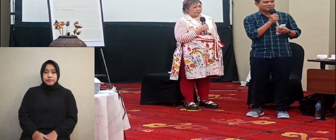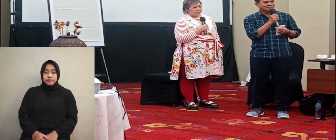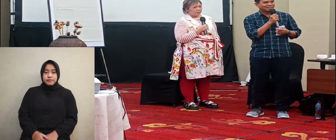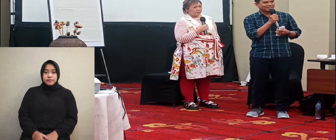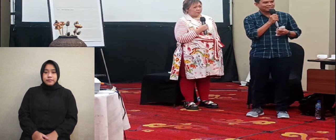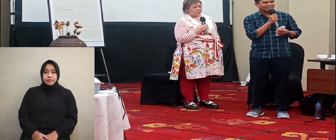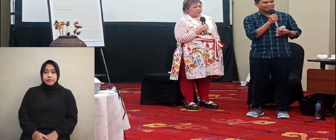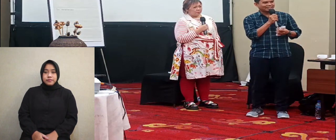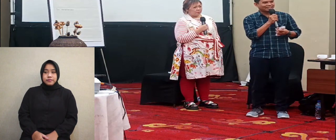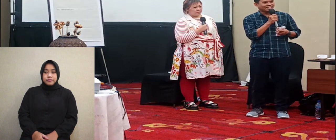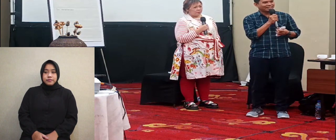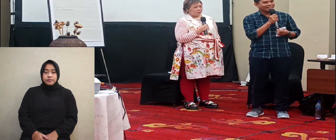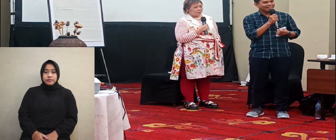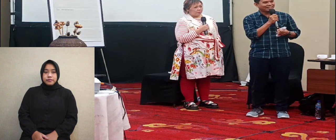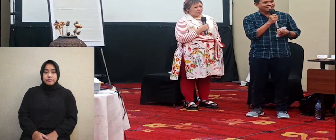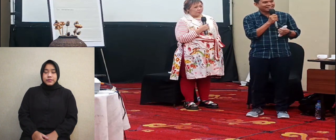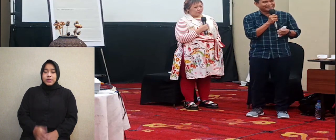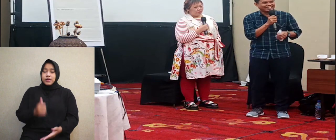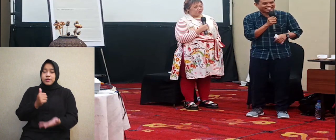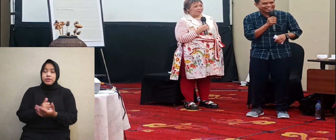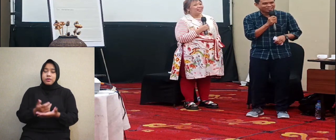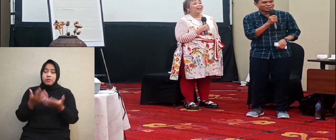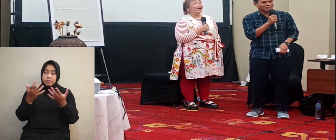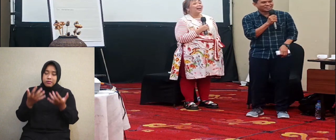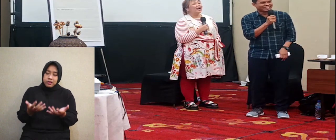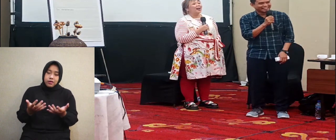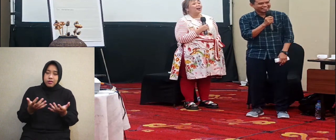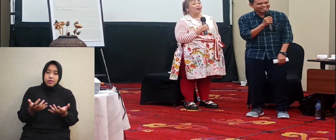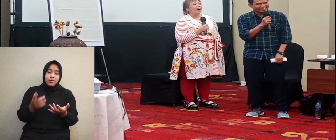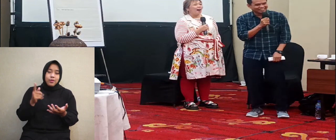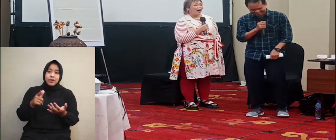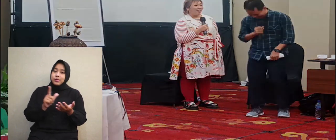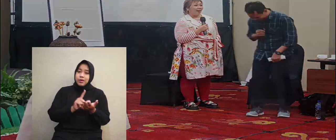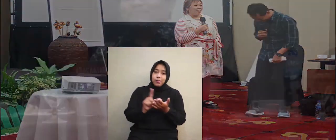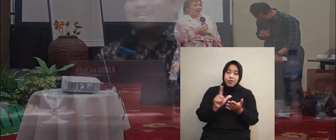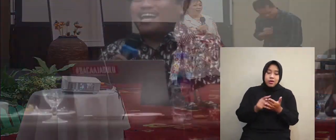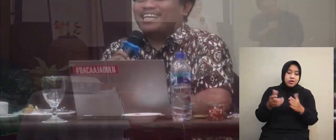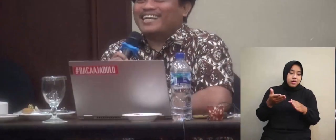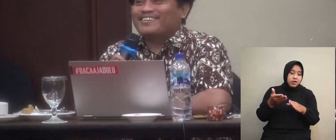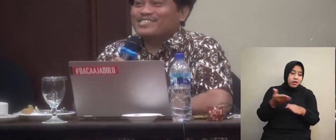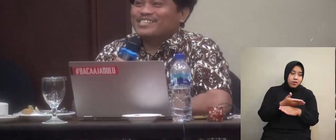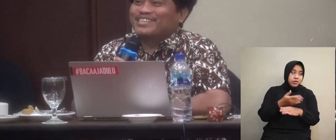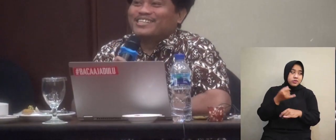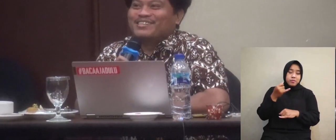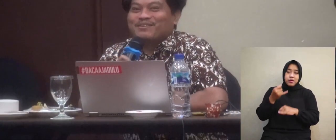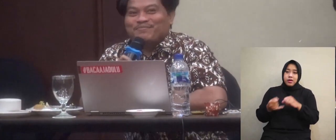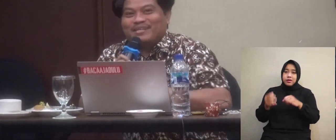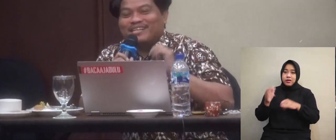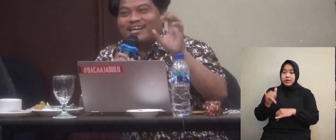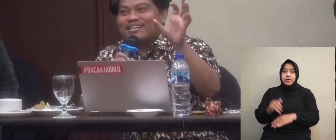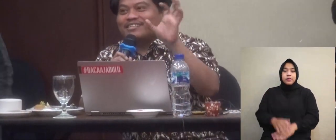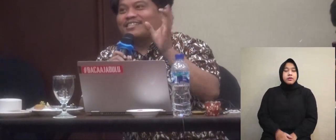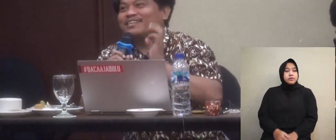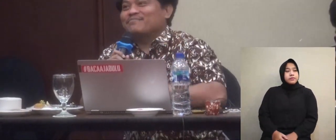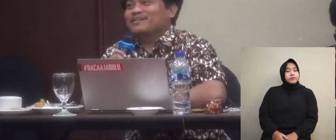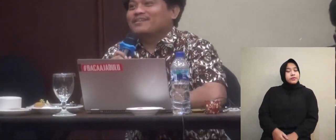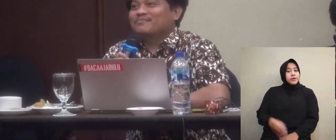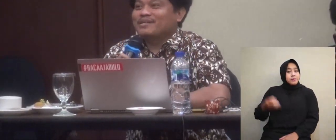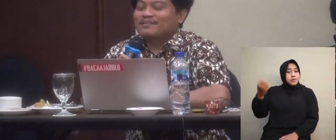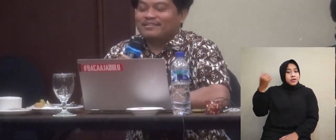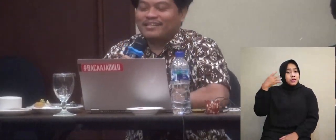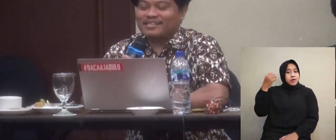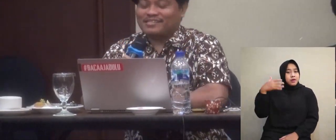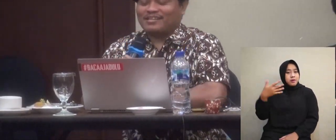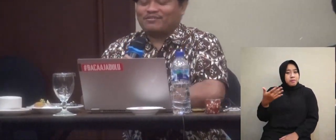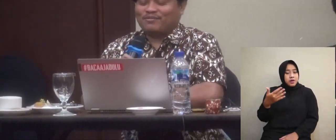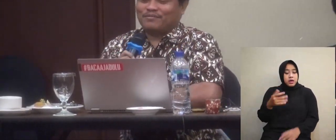paling berat ini kalau jadi reporter ter dari awal sampai akhir harus mendengar setiap